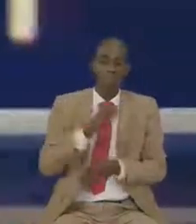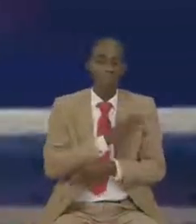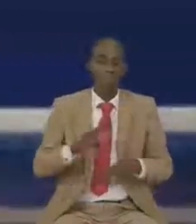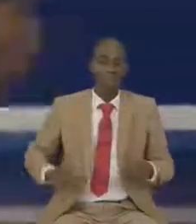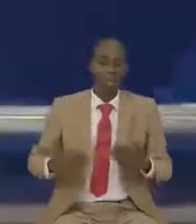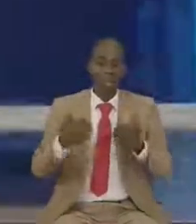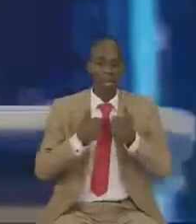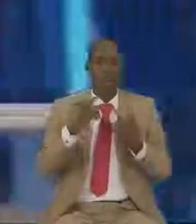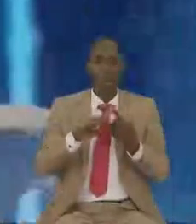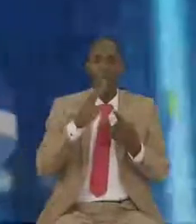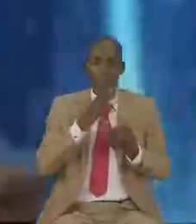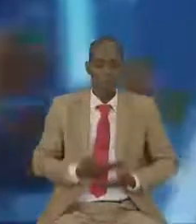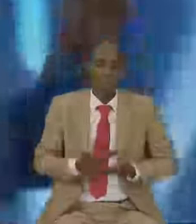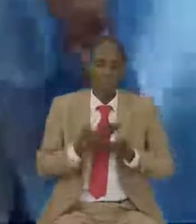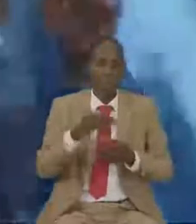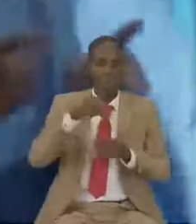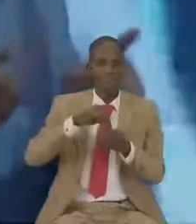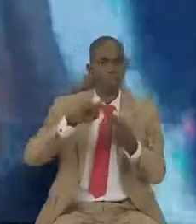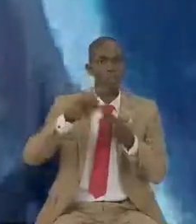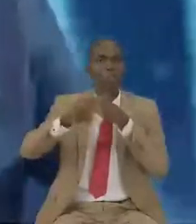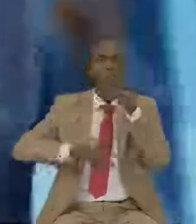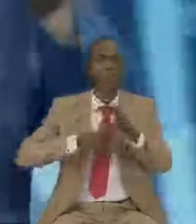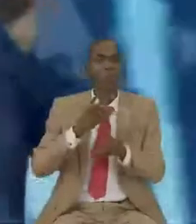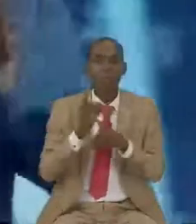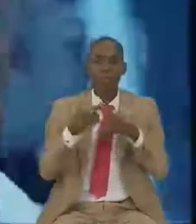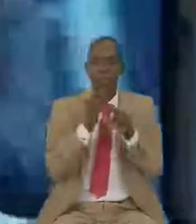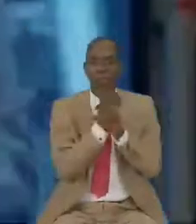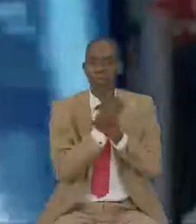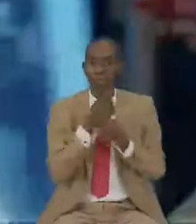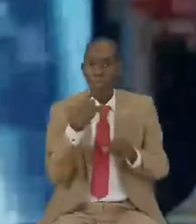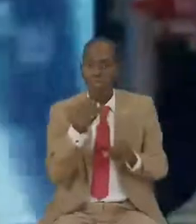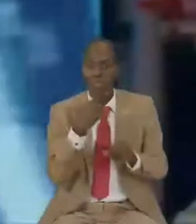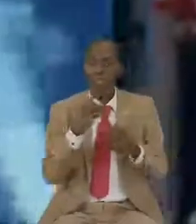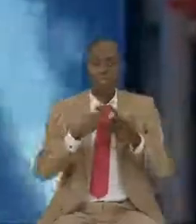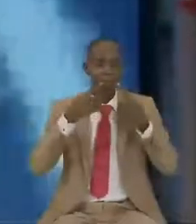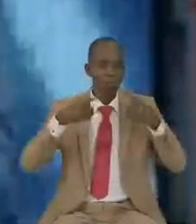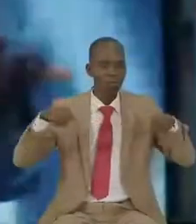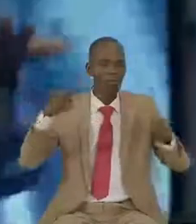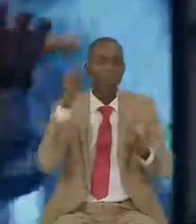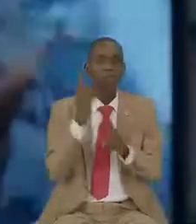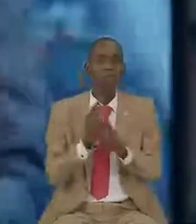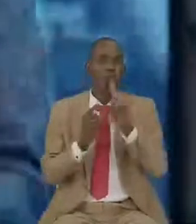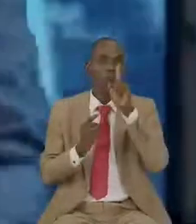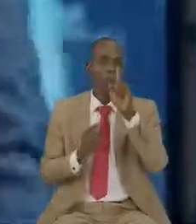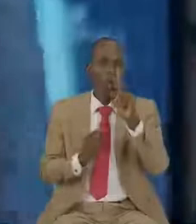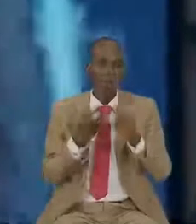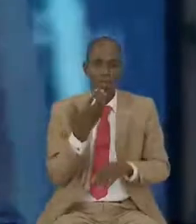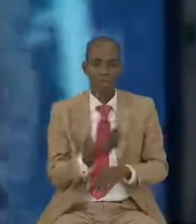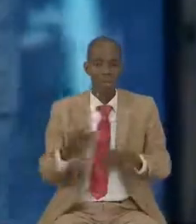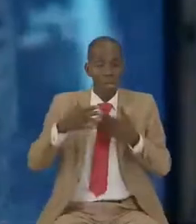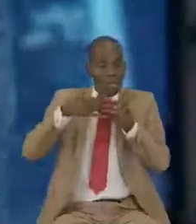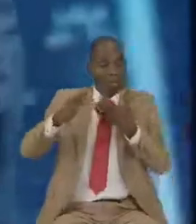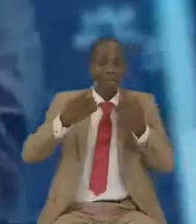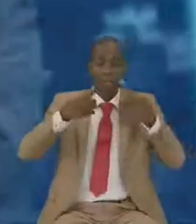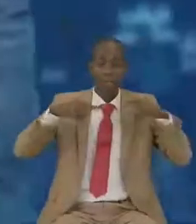Christ, devait être né dans ce monde pour dire, pour le déclarer que ceci, dès qu'il